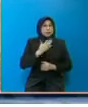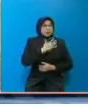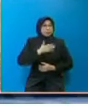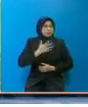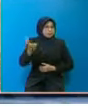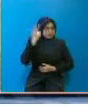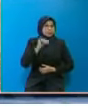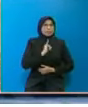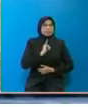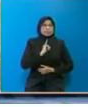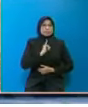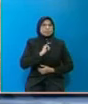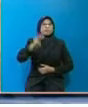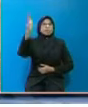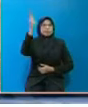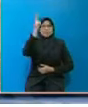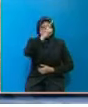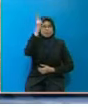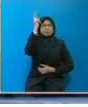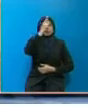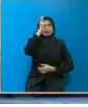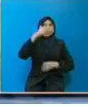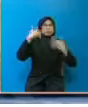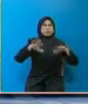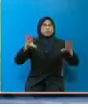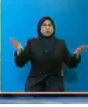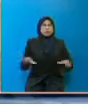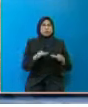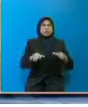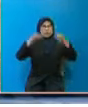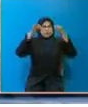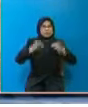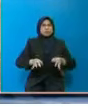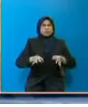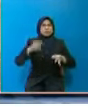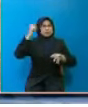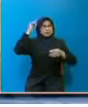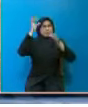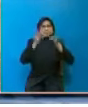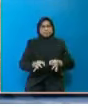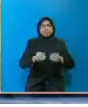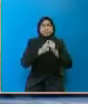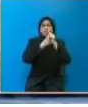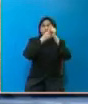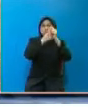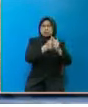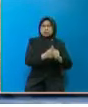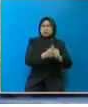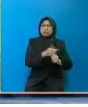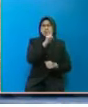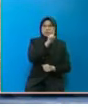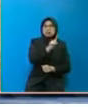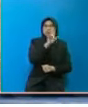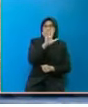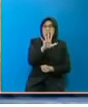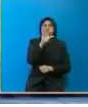listen to my kerajaan telah membuat keputusan berdasarkan kepada tetangga